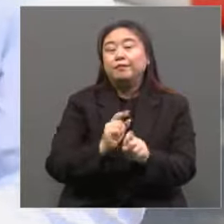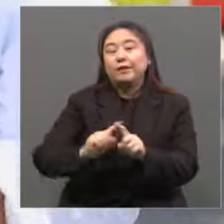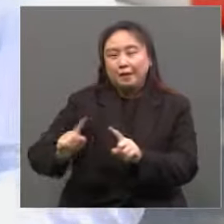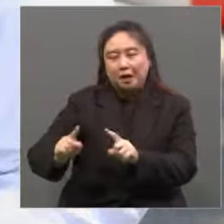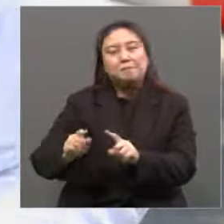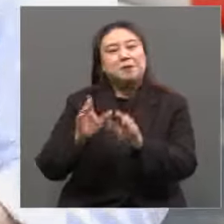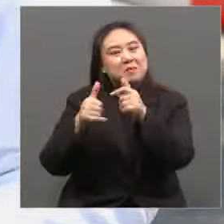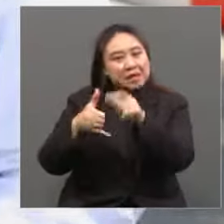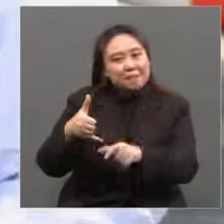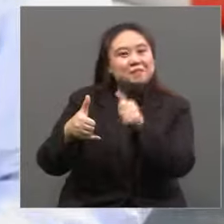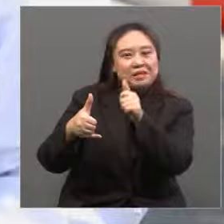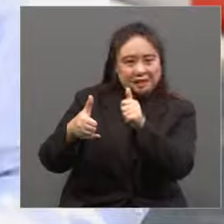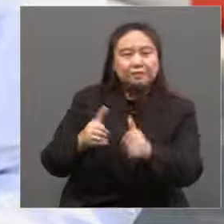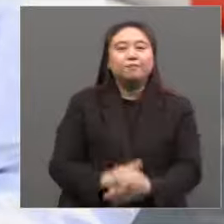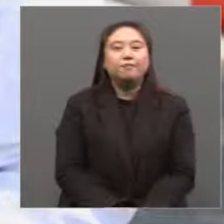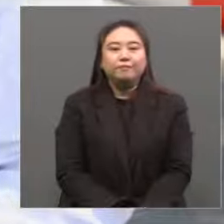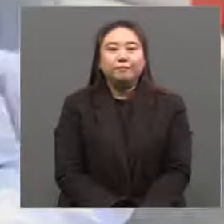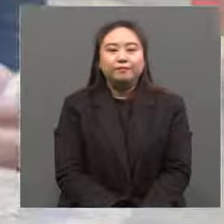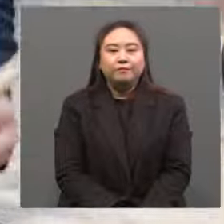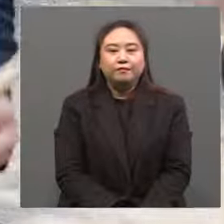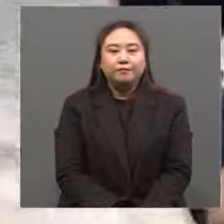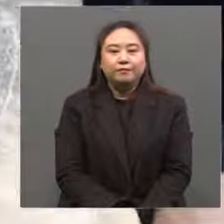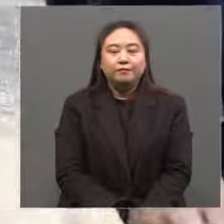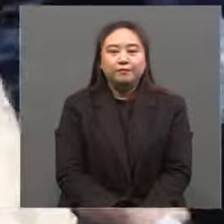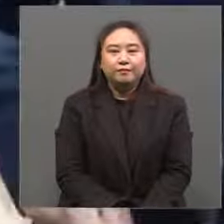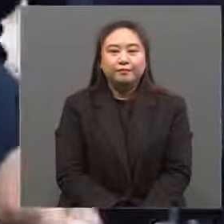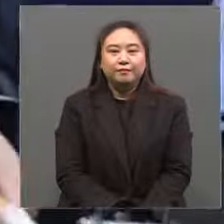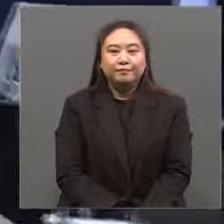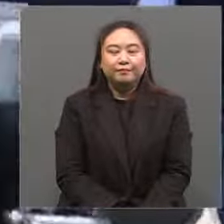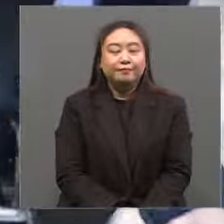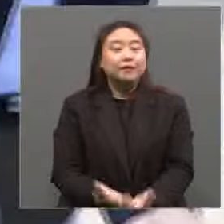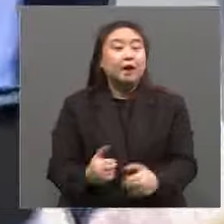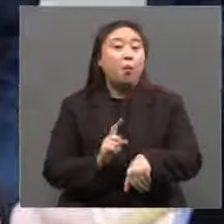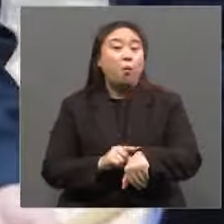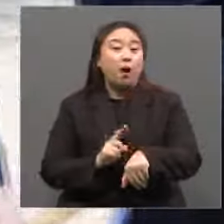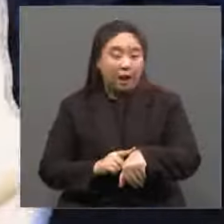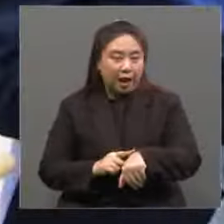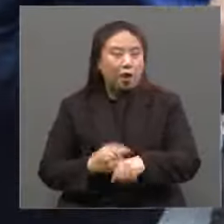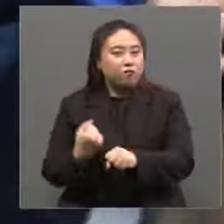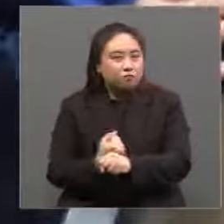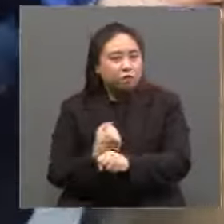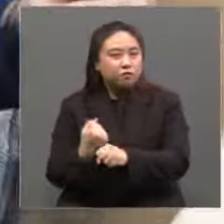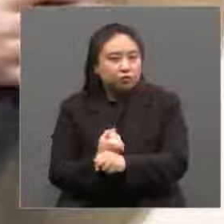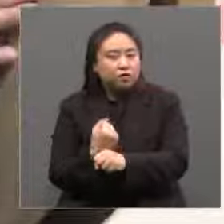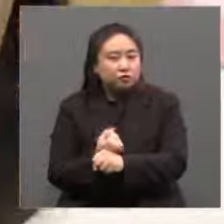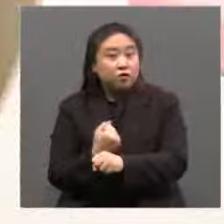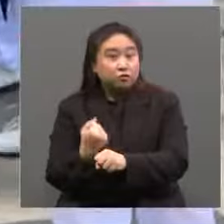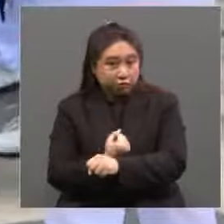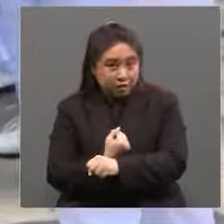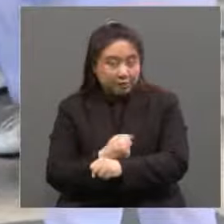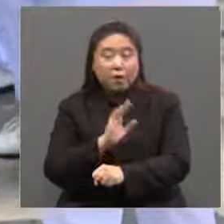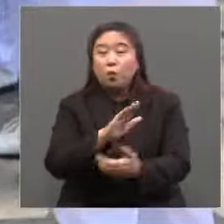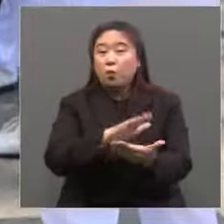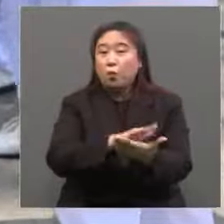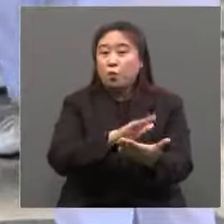คมในจังหวัดลำปางและระดับประเทศต่อไปครับ การเสียสละเวลาในการทุ่มเทฝึกซ้อมของน้องๆเพื่อเป็นตัวแทนของโร